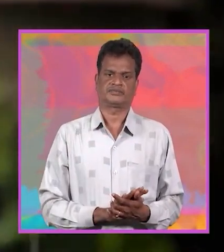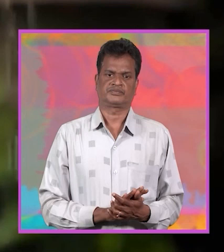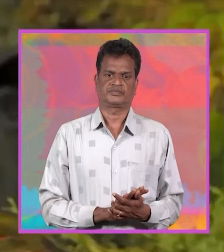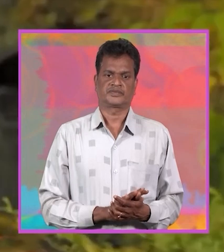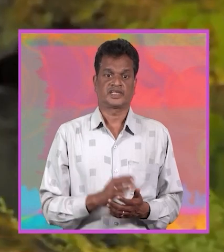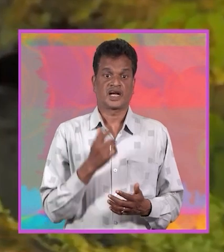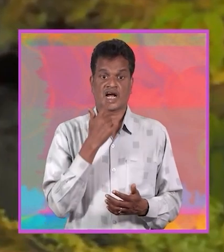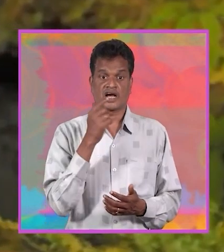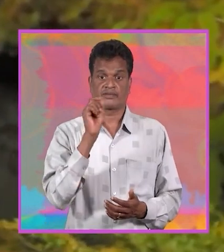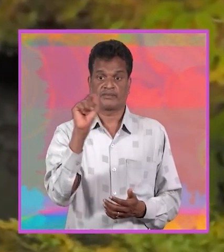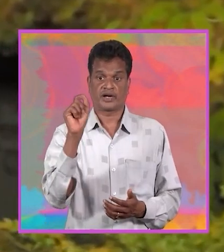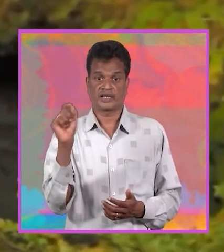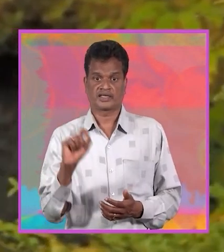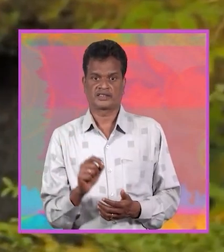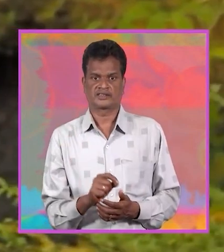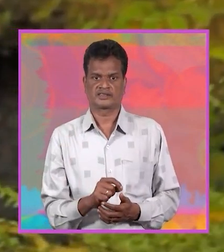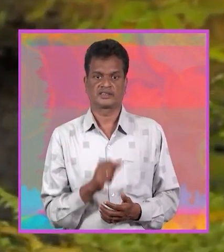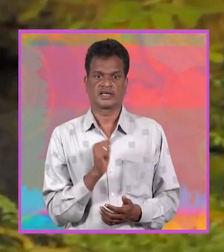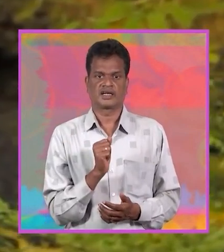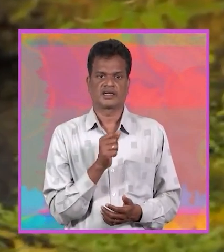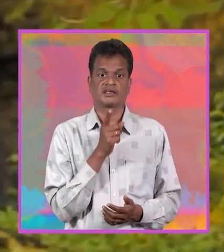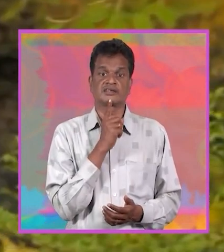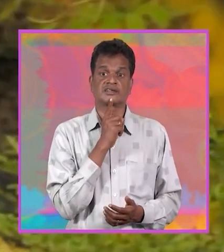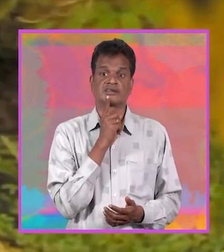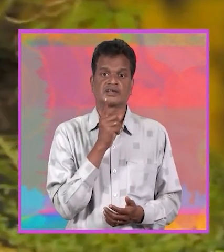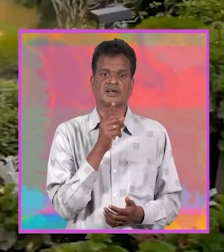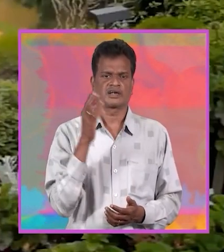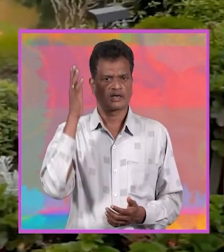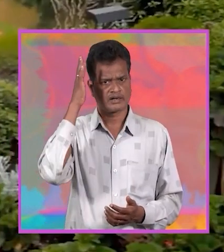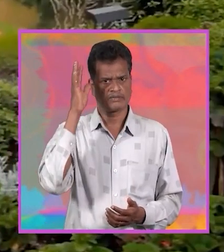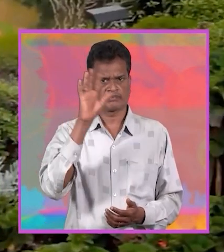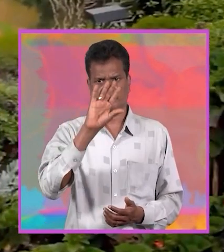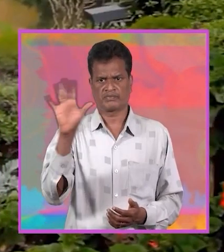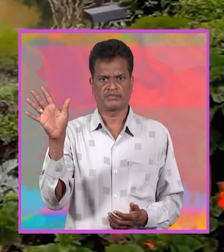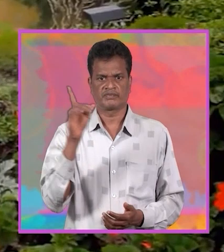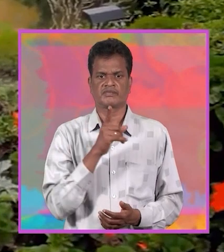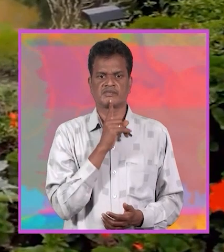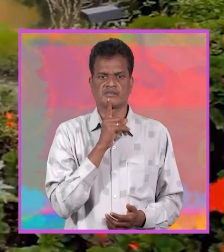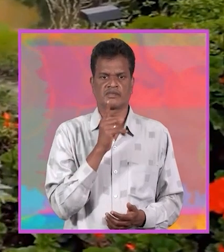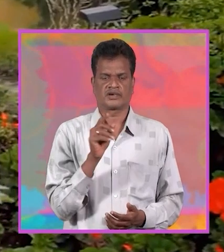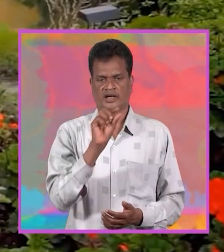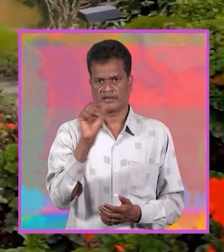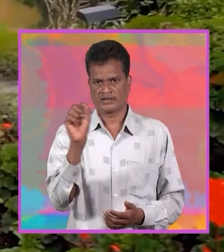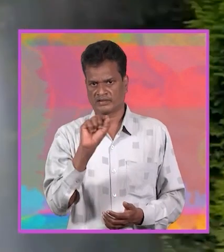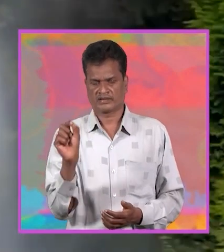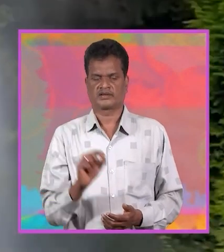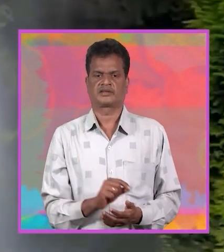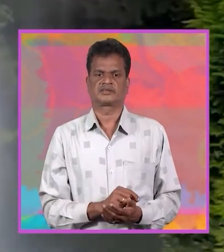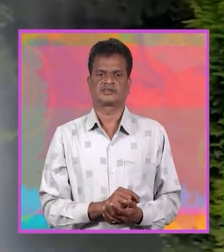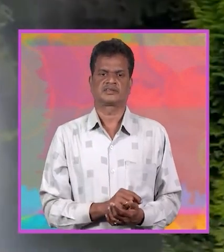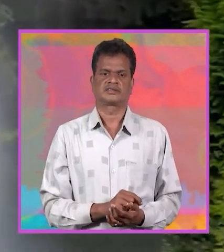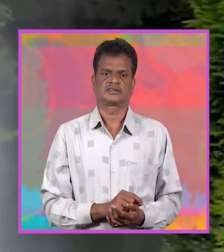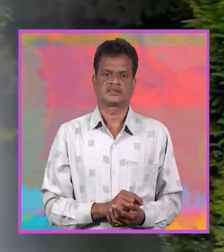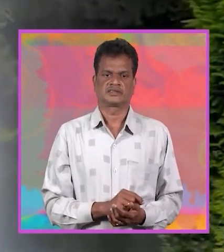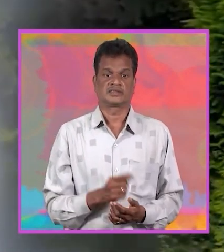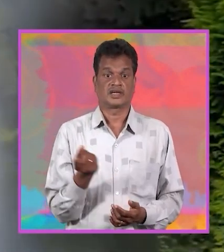கரும்பலகை அப்படின்னு இருக்குது, கருப்பாக நிறத்தில் இருக்கிறதால அதுக்கு பேர் கரும்பலகை அப்படின்னு பேர் வச்சாங்க. இது ஏதேனும் ஒரு